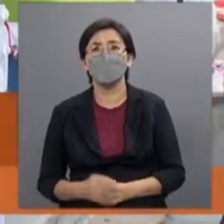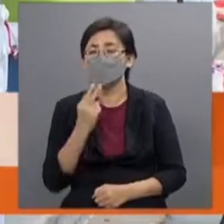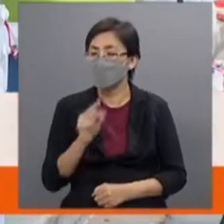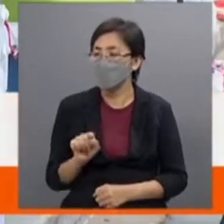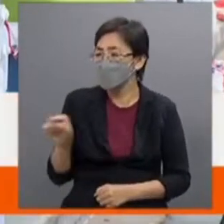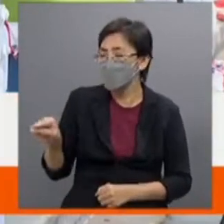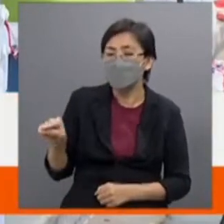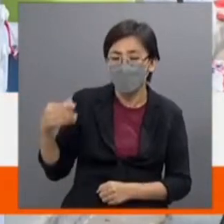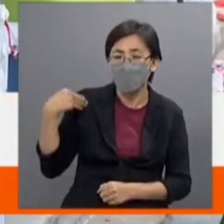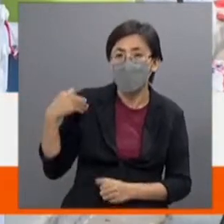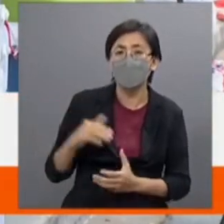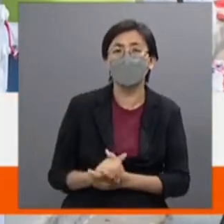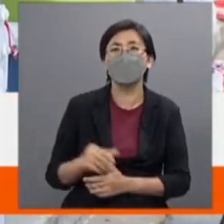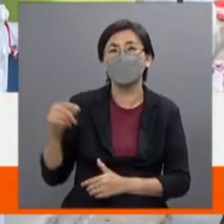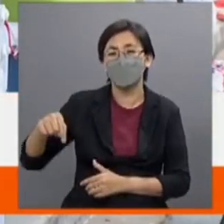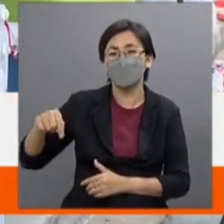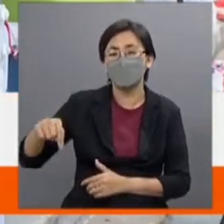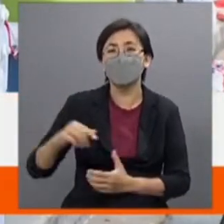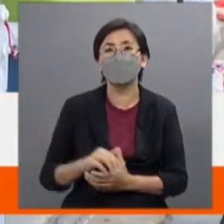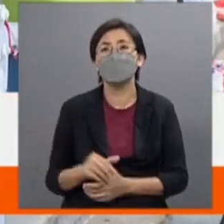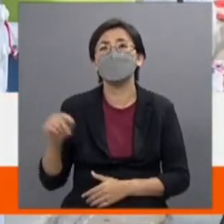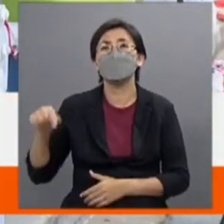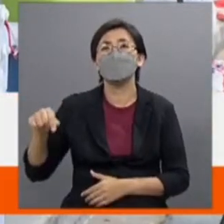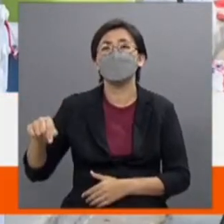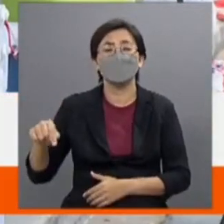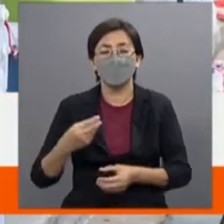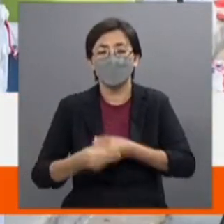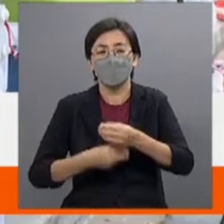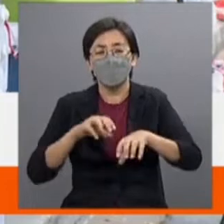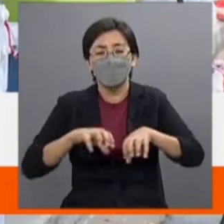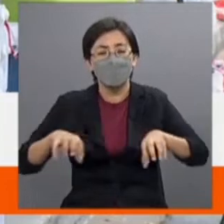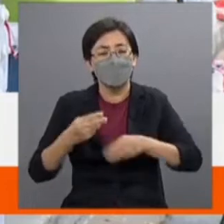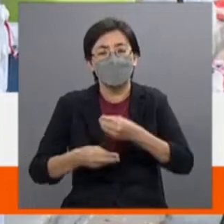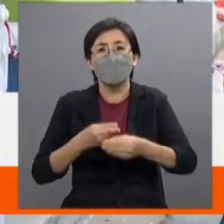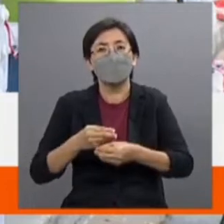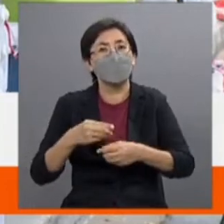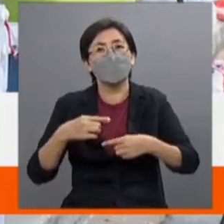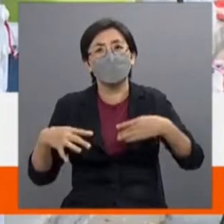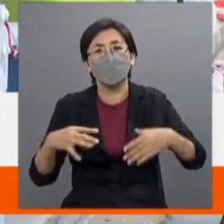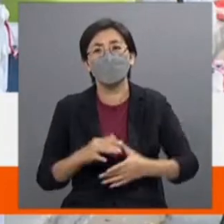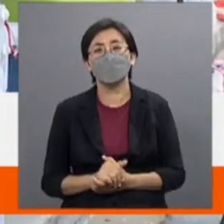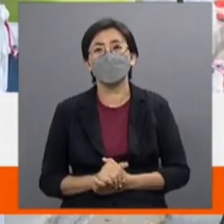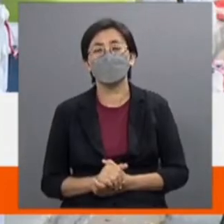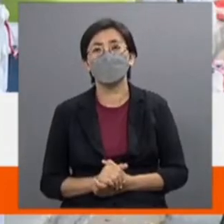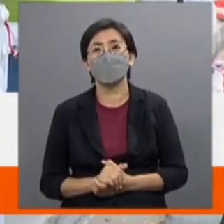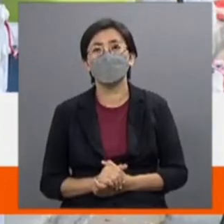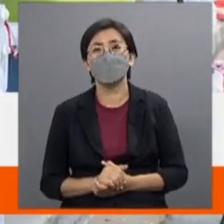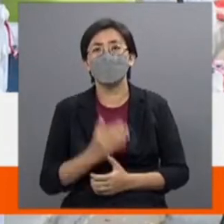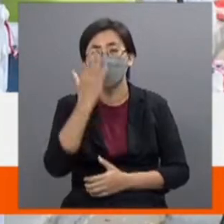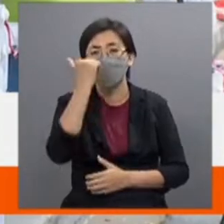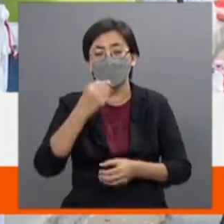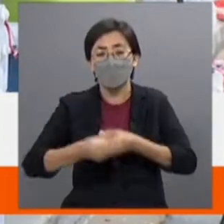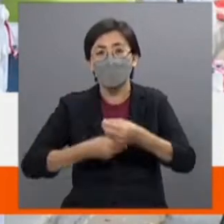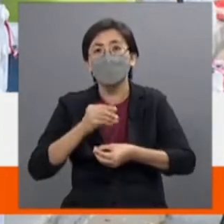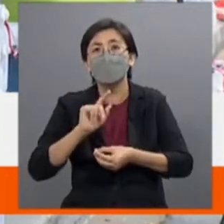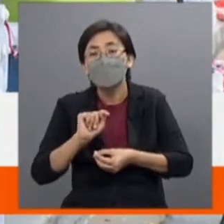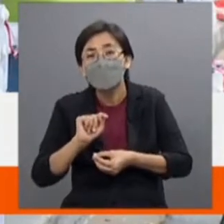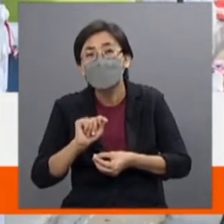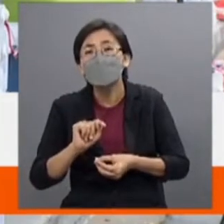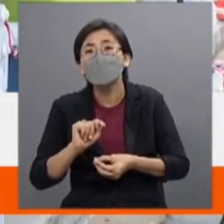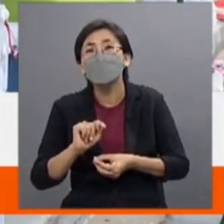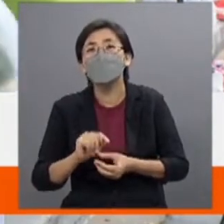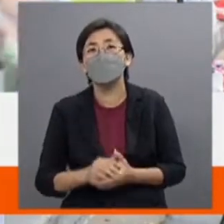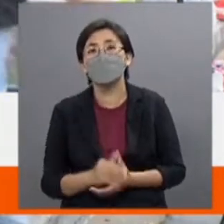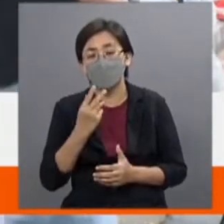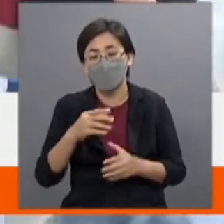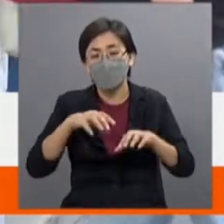นี้มันไม่สมควรอ่ะที่จะขายฝั่งนอกนะคะเพราะจริงๆแล้วตลาดน่ะหมุนกลับไปอ่ะเอาล็อกนอกเนี้ยไปอยู่ฝั่งนู้นยัง